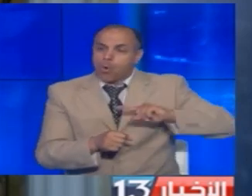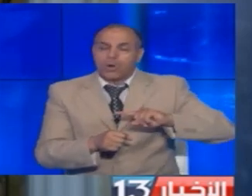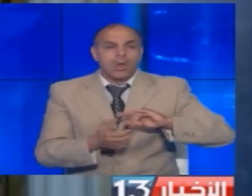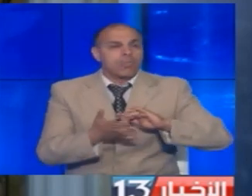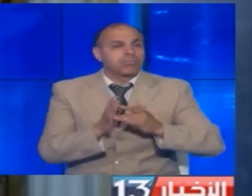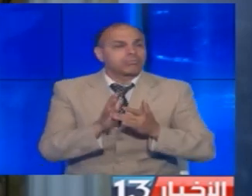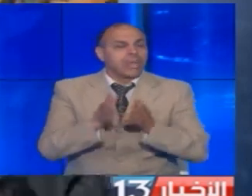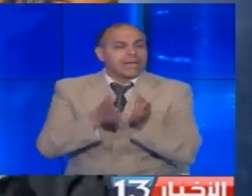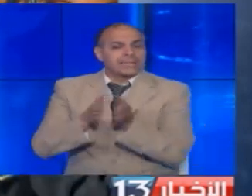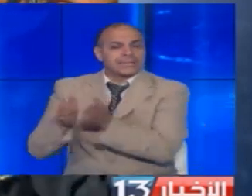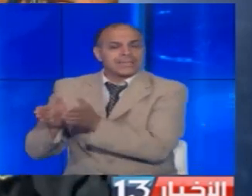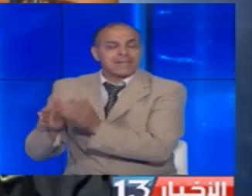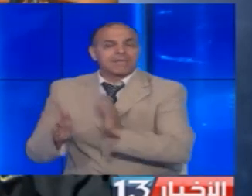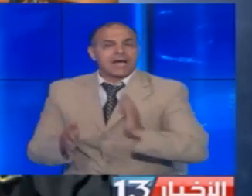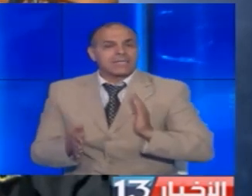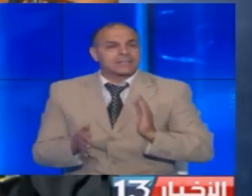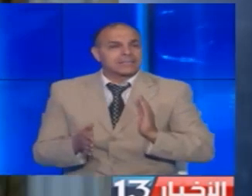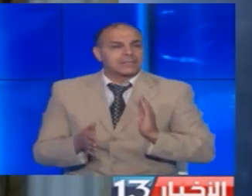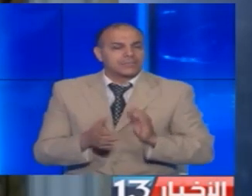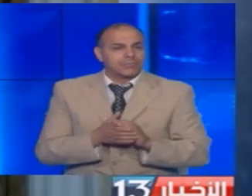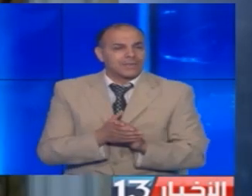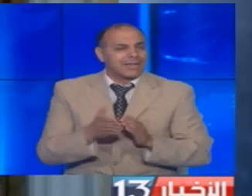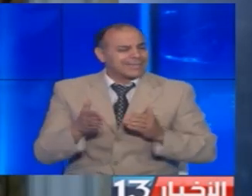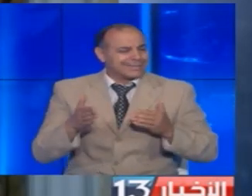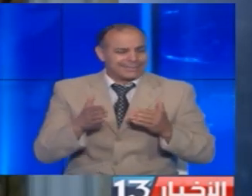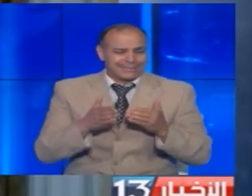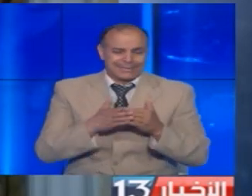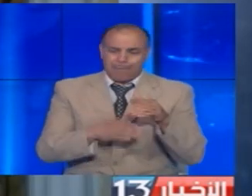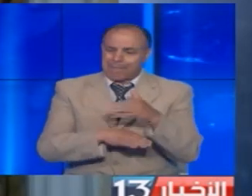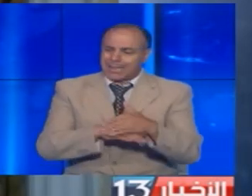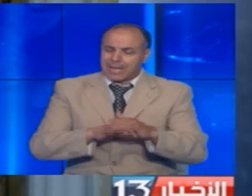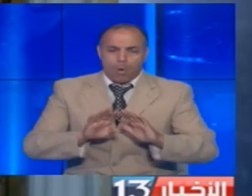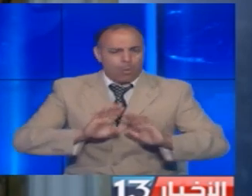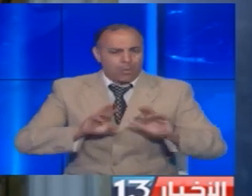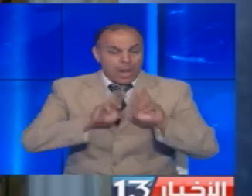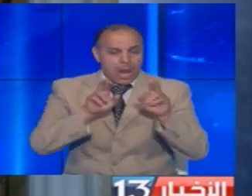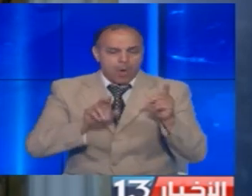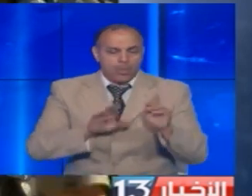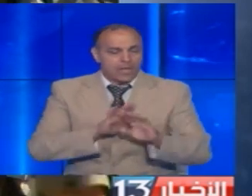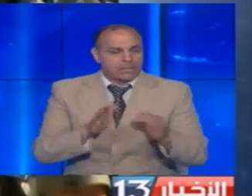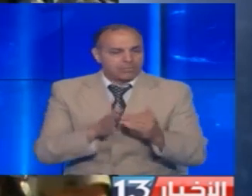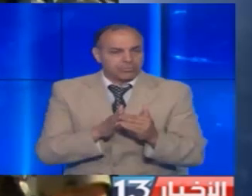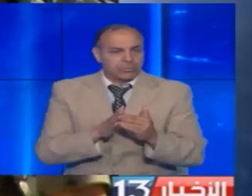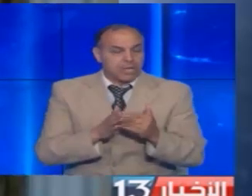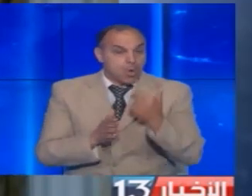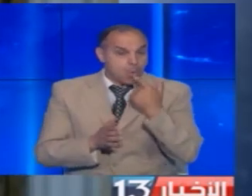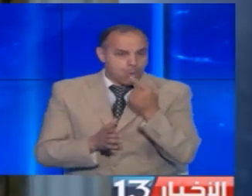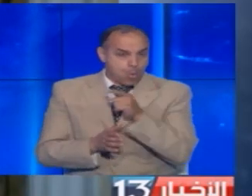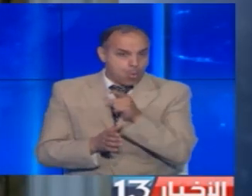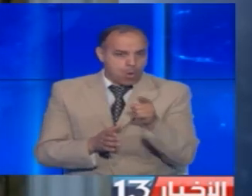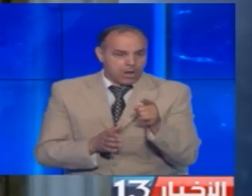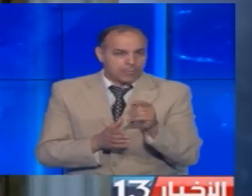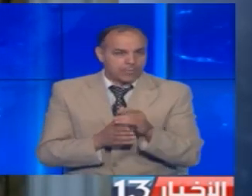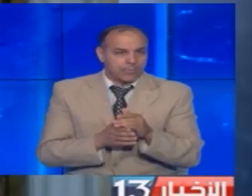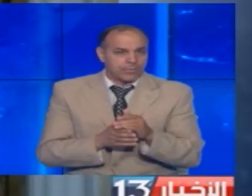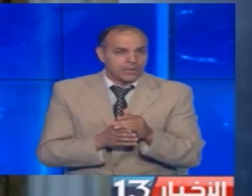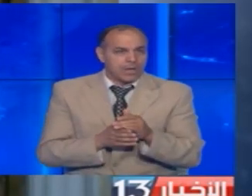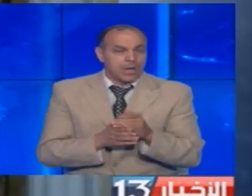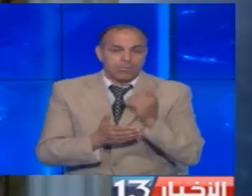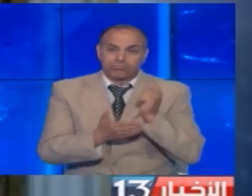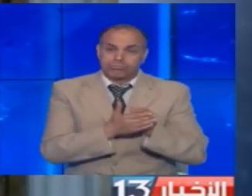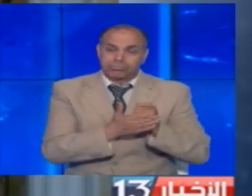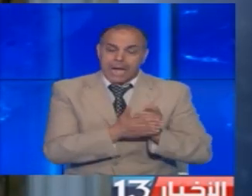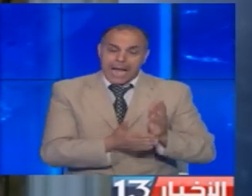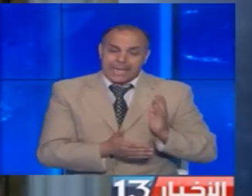مختلف الاختصاصات للحد من ظاهرة بطالة أصحاب الشهادة العليا. نثمن الاقتناءات